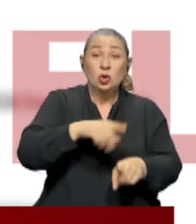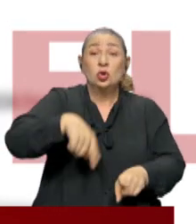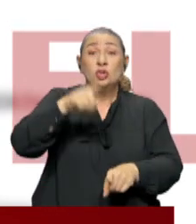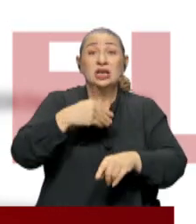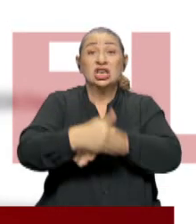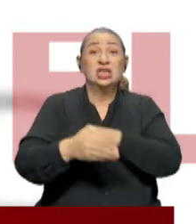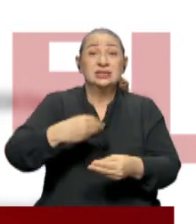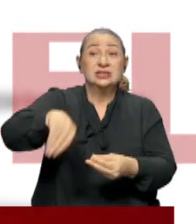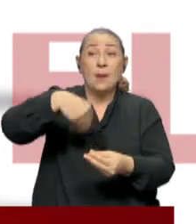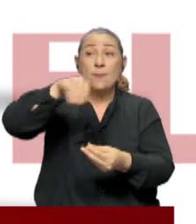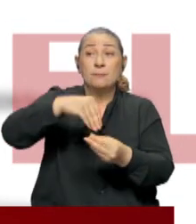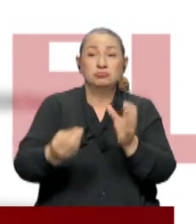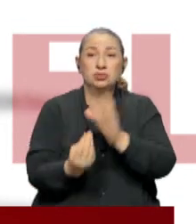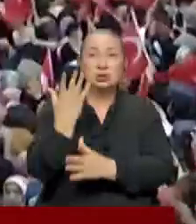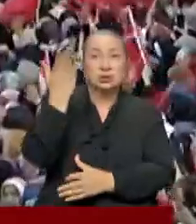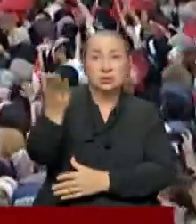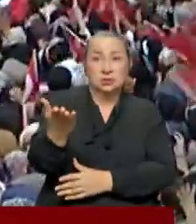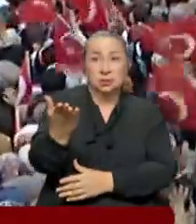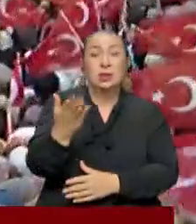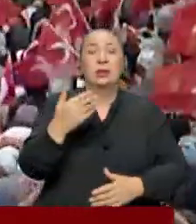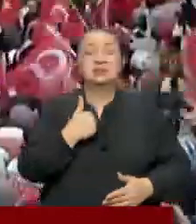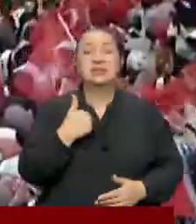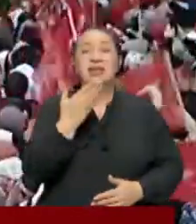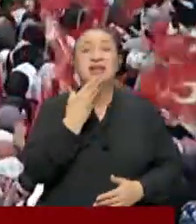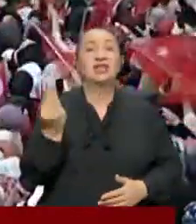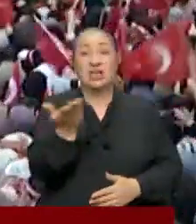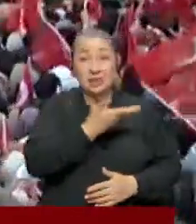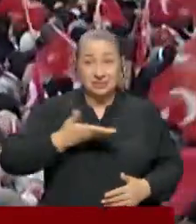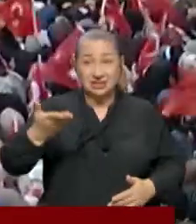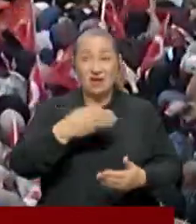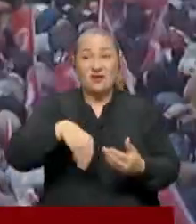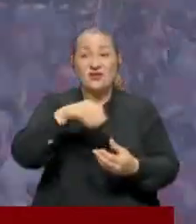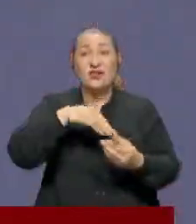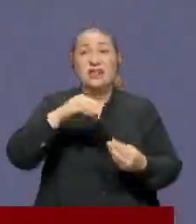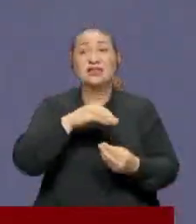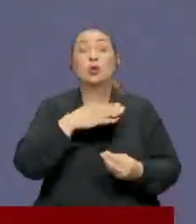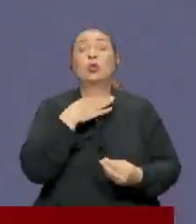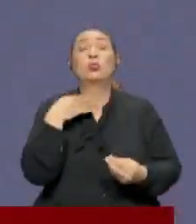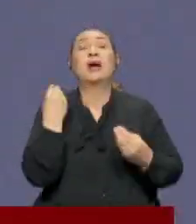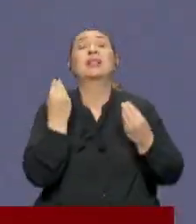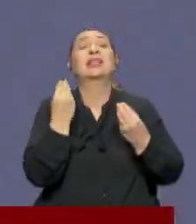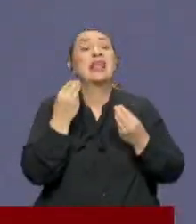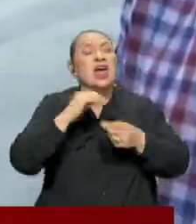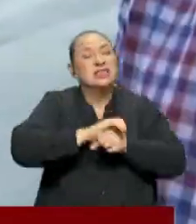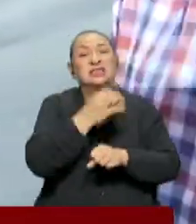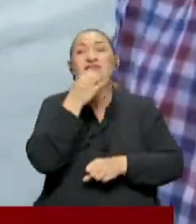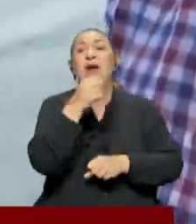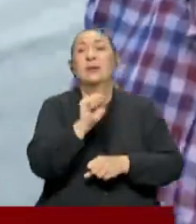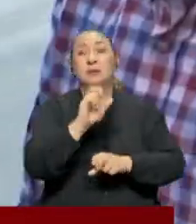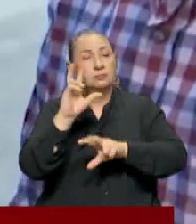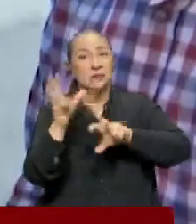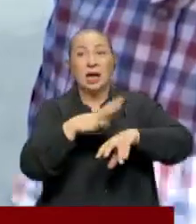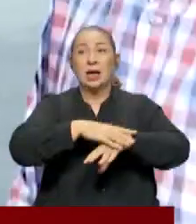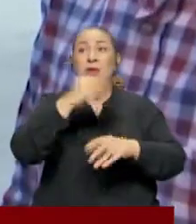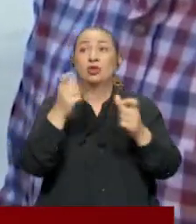günlük gecikme zammı uygulandığı da ortaya çıktı faize kurban etmez göz